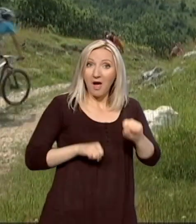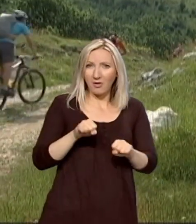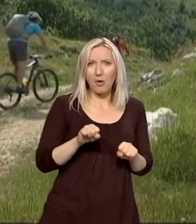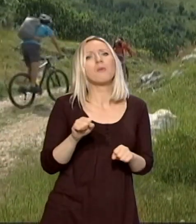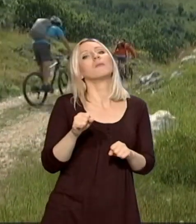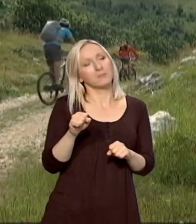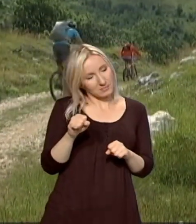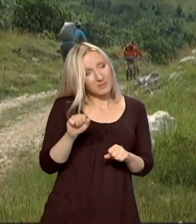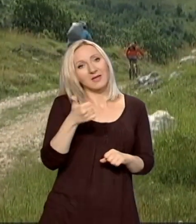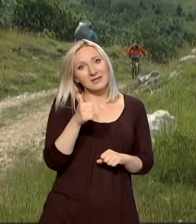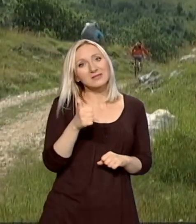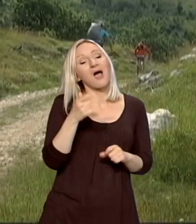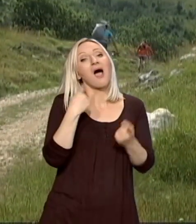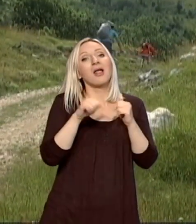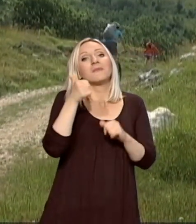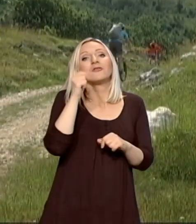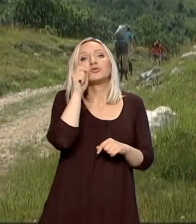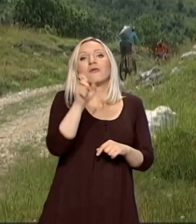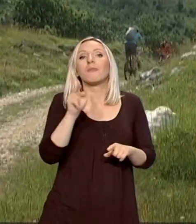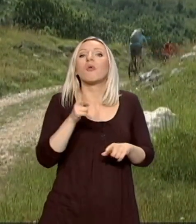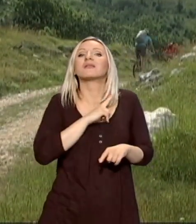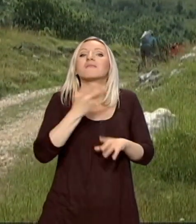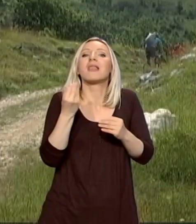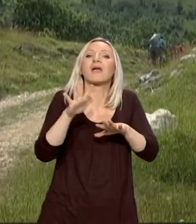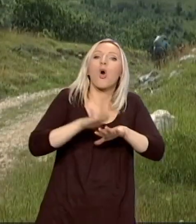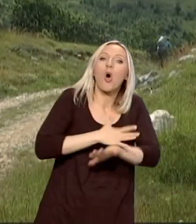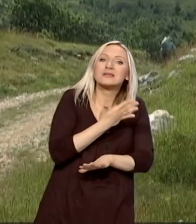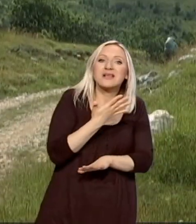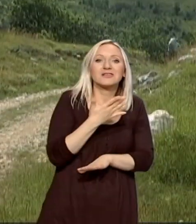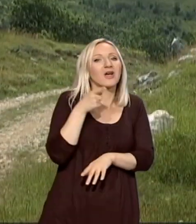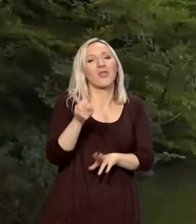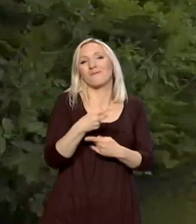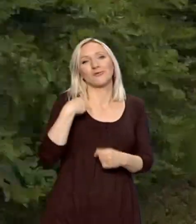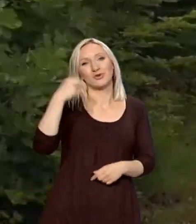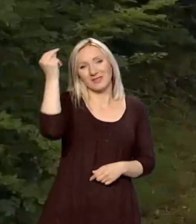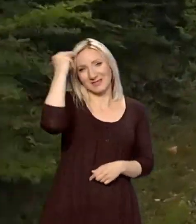ali prvenstveno čovjek treba imati osjećaj, a to ipak ne može da se nauči.